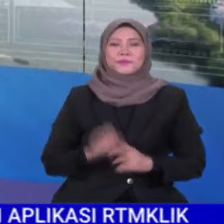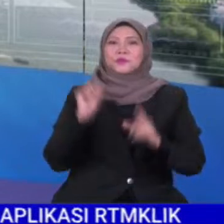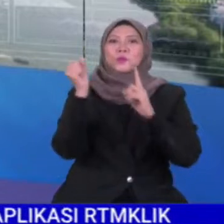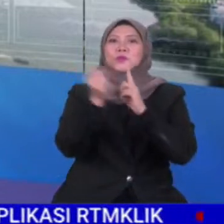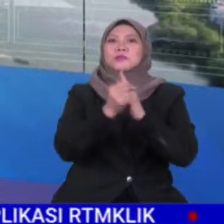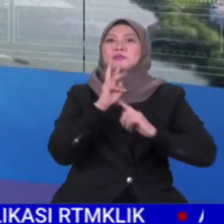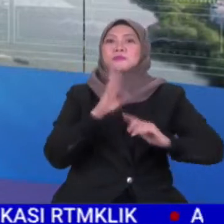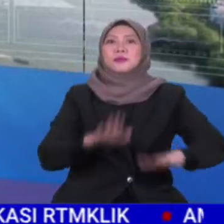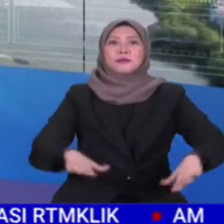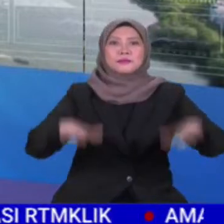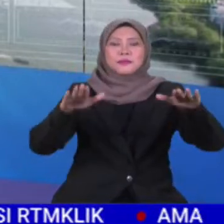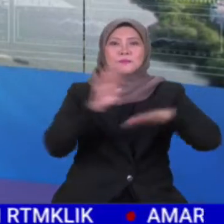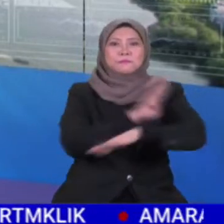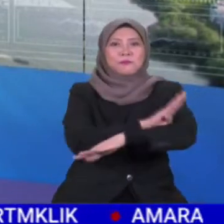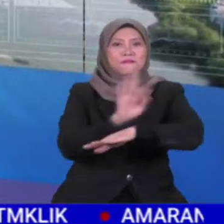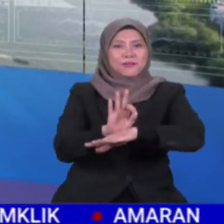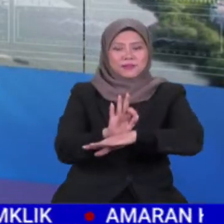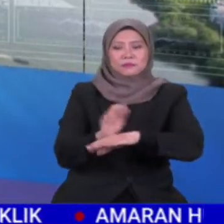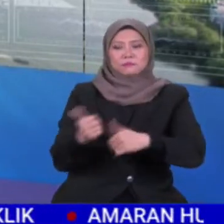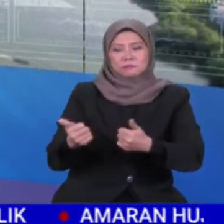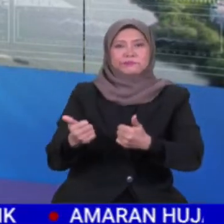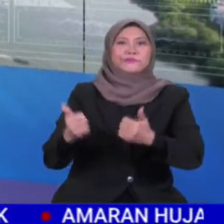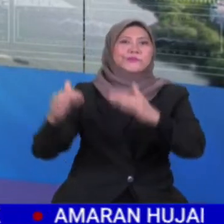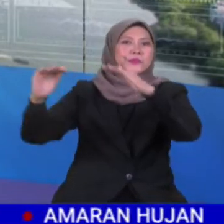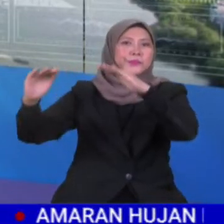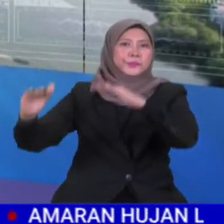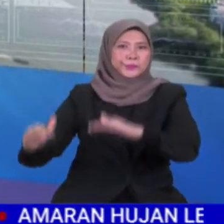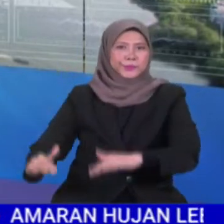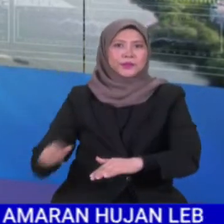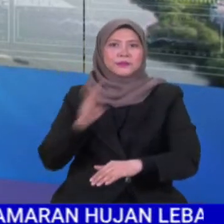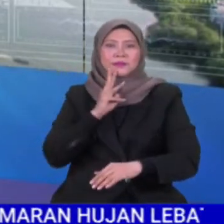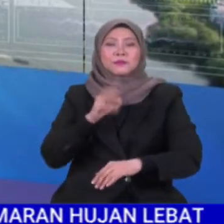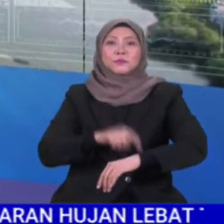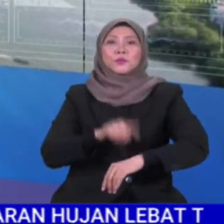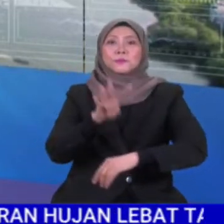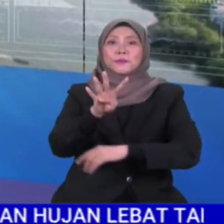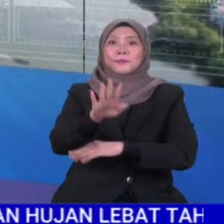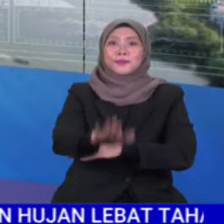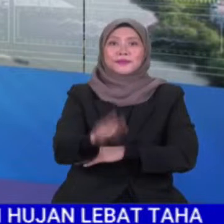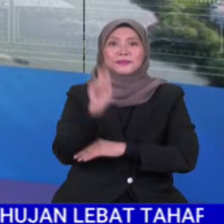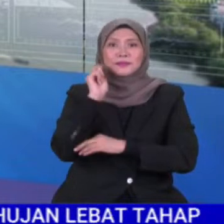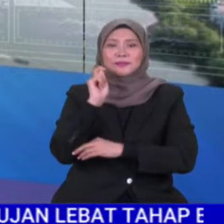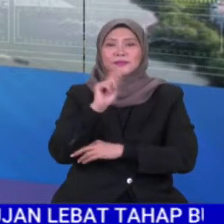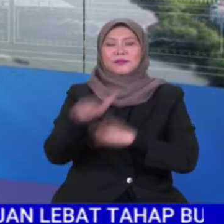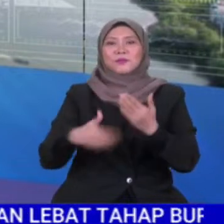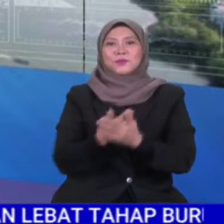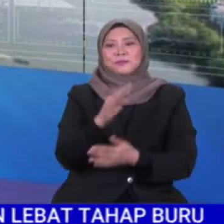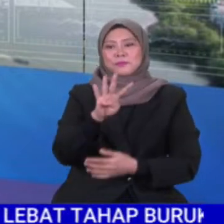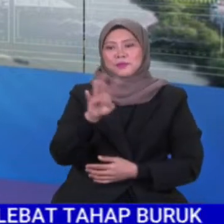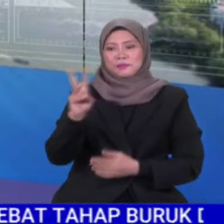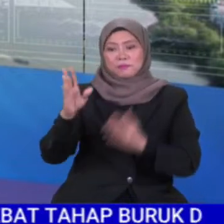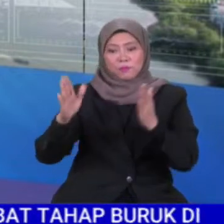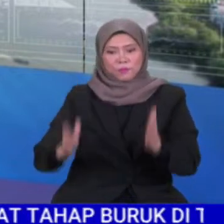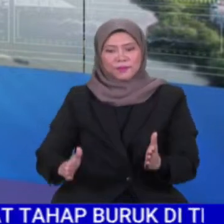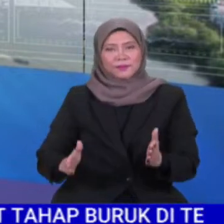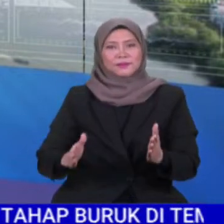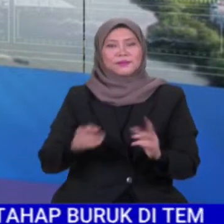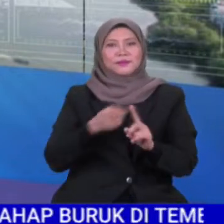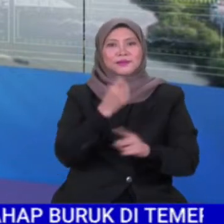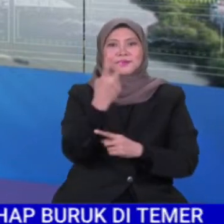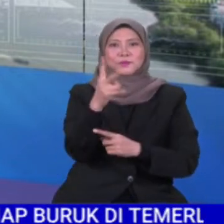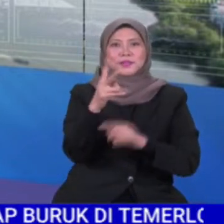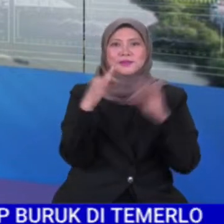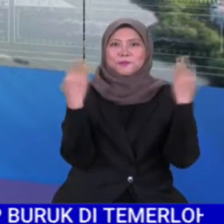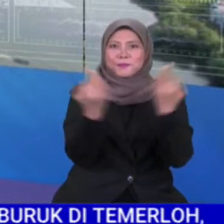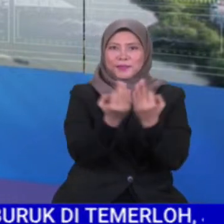Situasi banjir di Beaufort dilaporkan pulih sepenuhnya. Setakat 4 petang tadi, kesemua 46 penduduk daripada 12